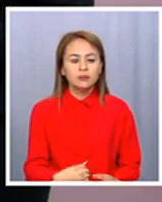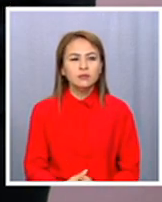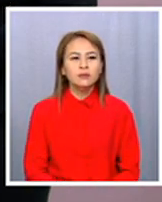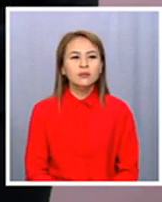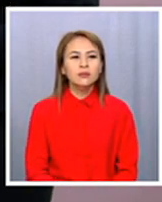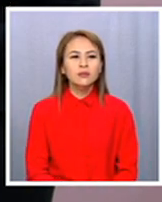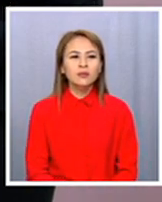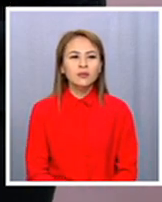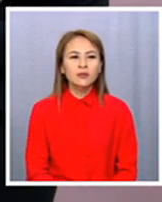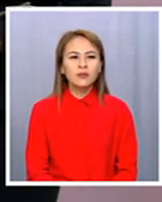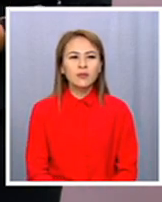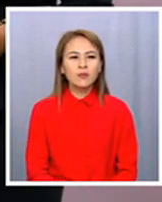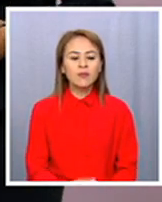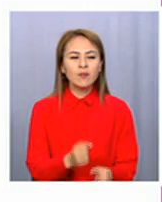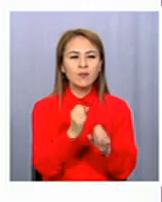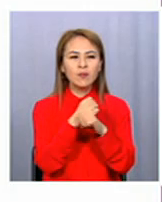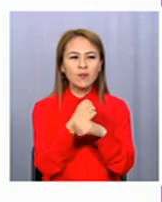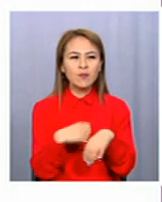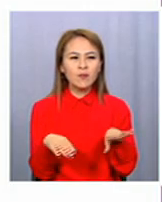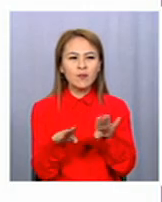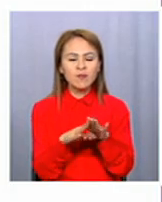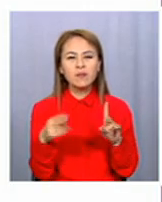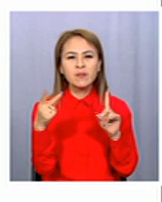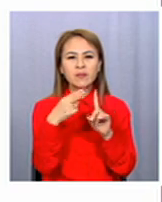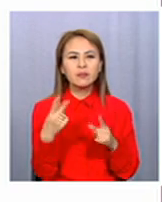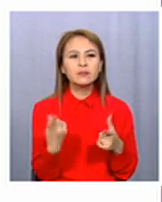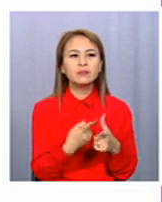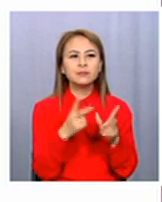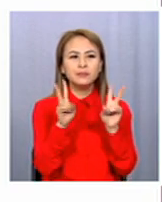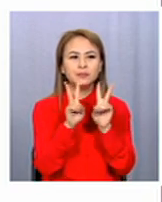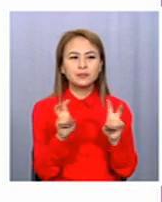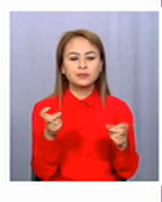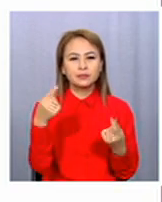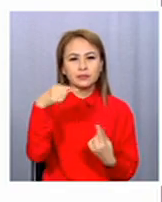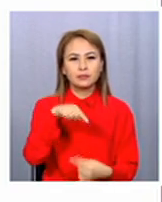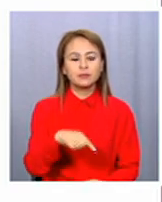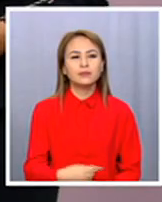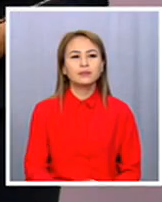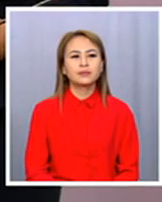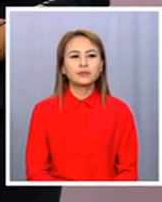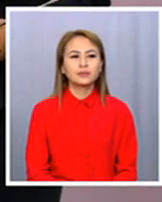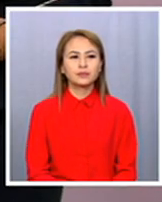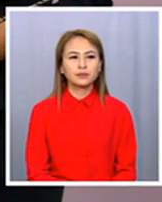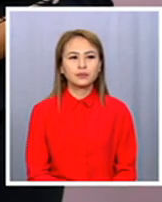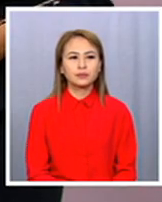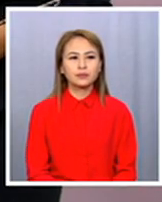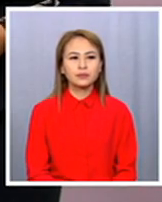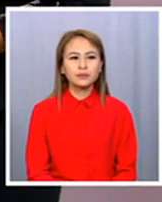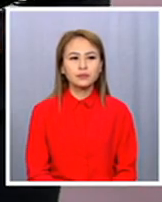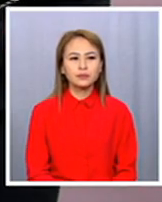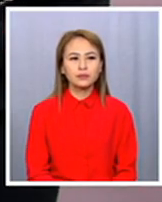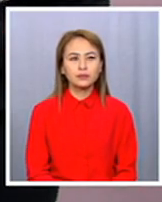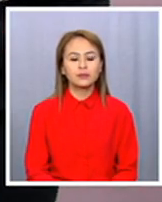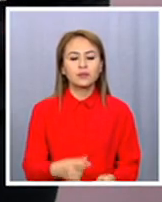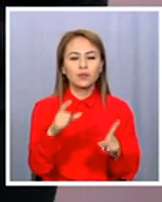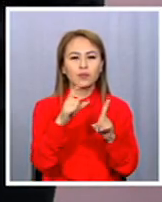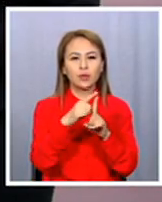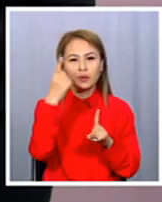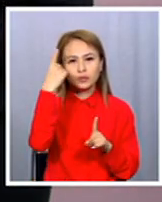Иә, мәтінге түйе деп аталатын тақырып сәйкес келеді екен. Енді сөз жұмбақ